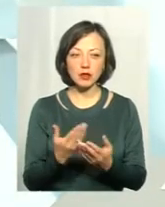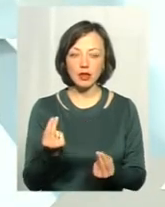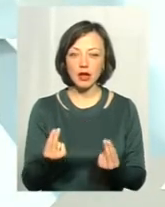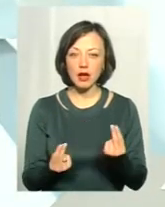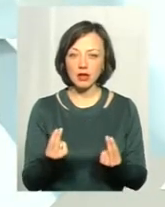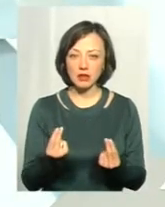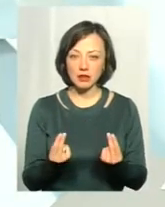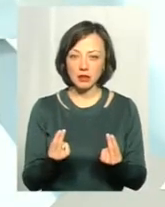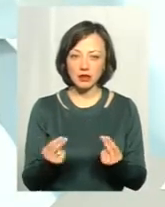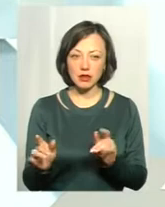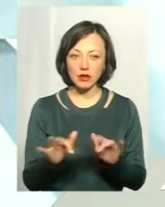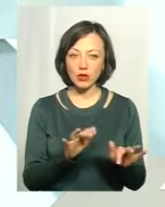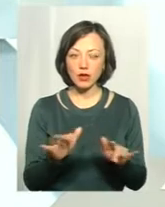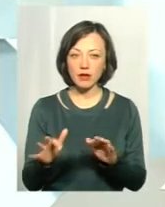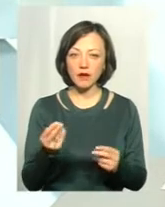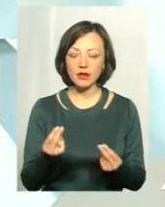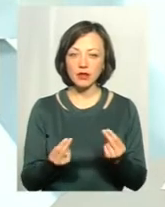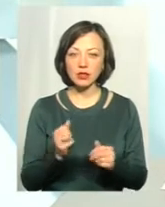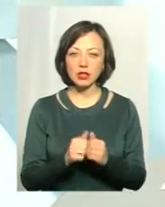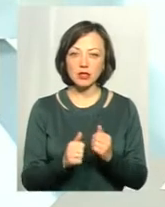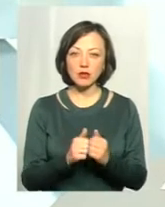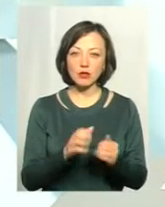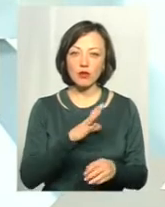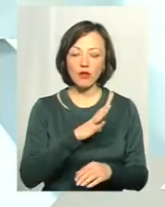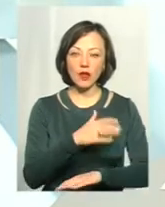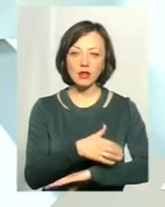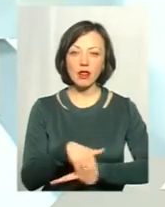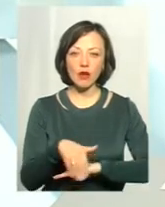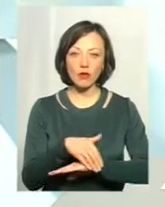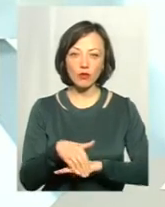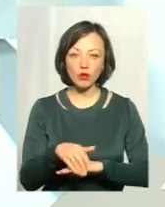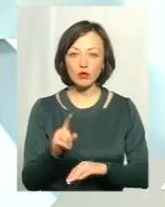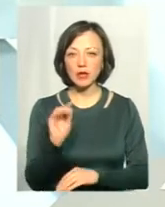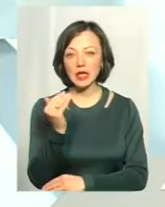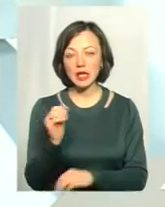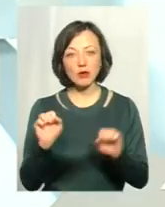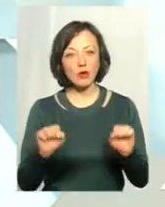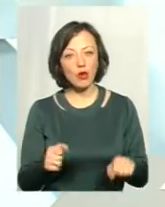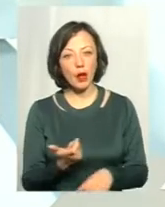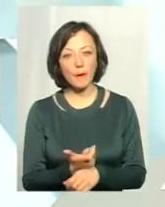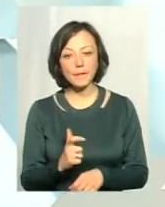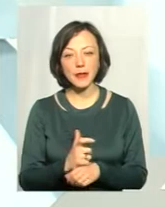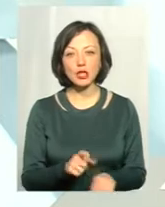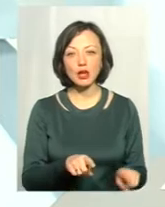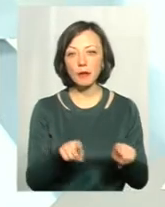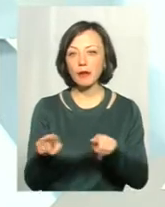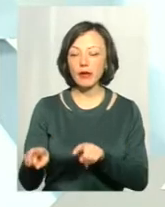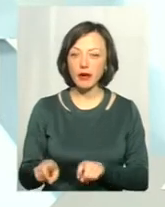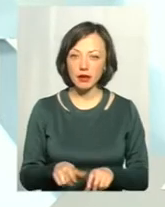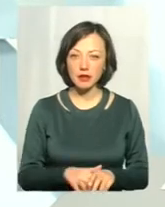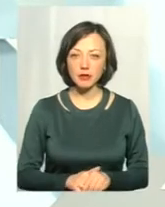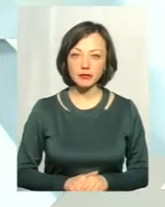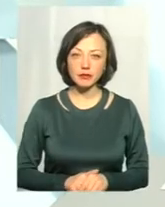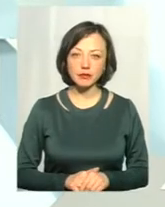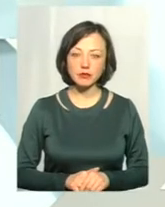гратися в рухливі ігри, частіше бувати на вулиці, щоб дитина могла більше бігати. І ну,